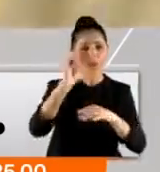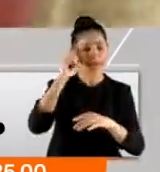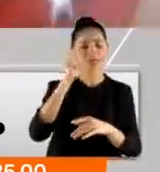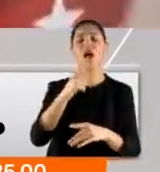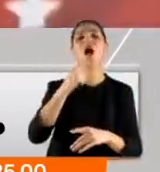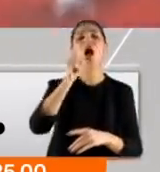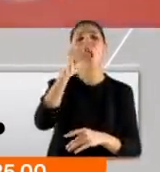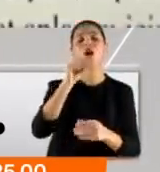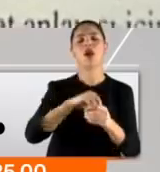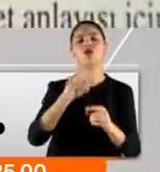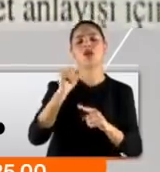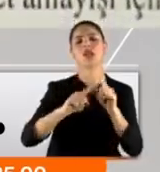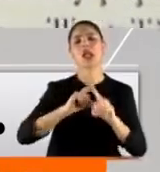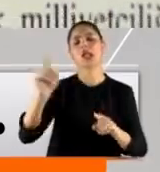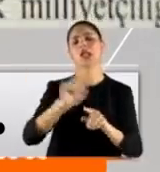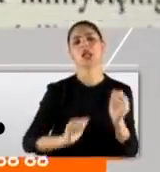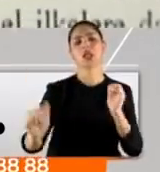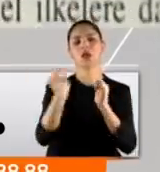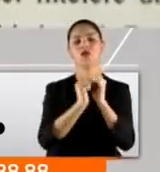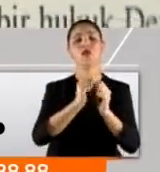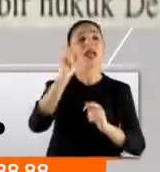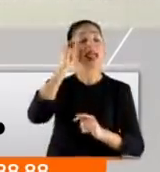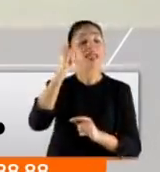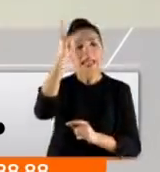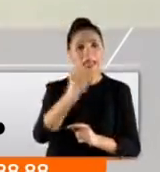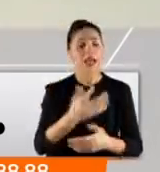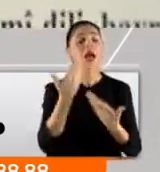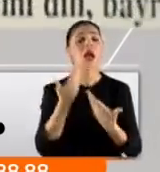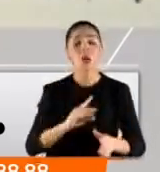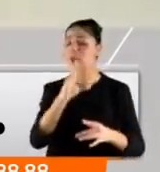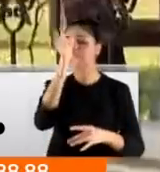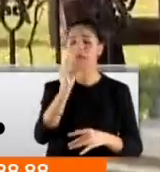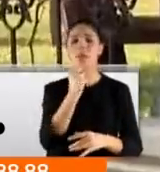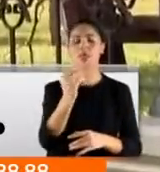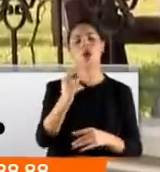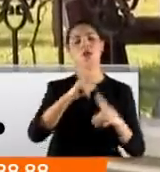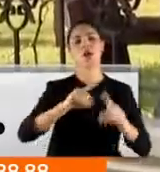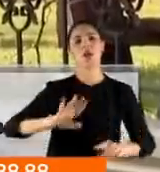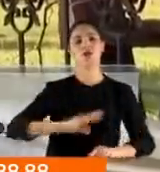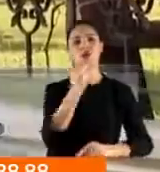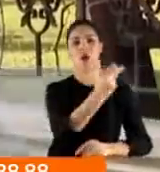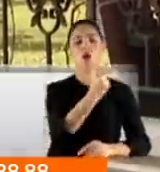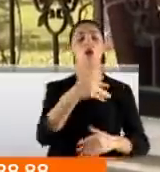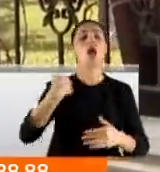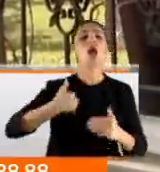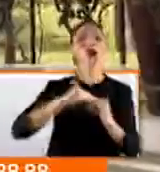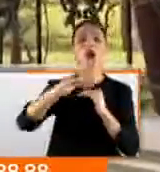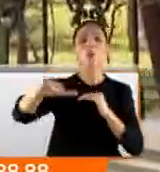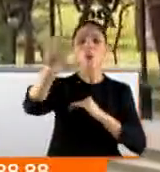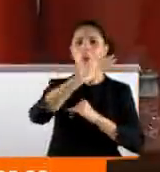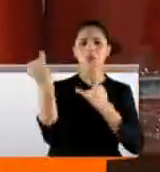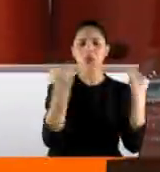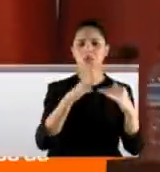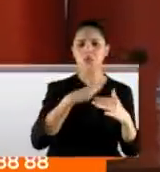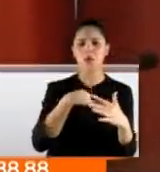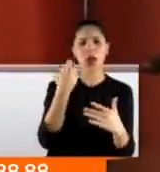siyasi gerilimi tırmandırdı. İddiayı ilk reddeden kişi Kemal Kılıçdaroğlu oldu. Bu kamuoyunda tartışılıyor, ben de büyük bir hayretle